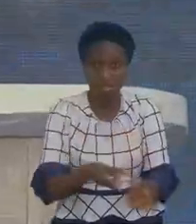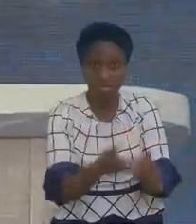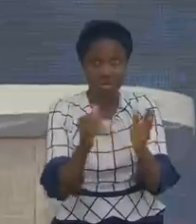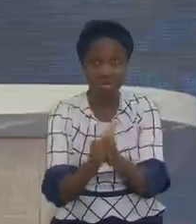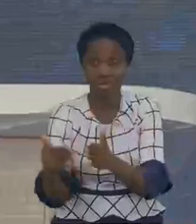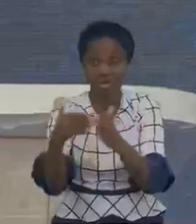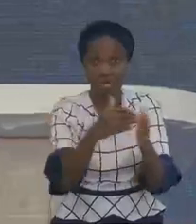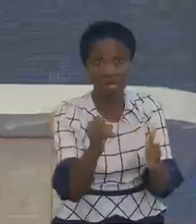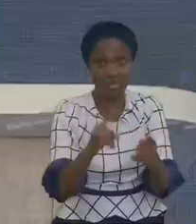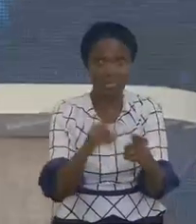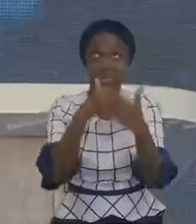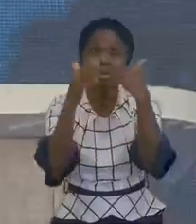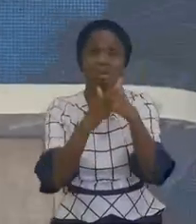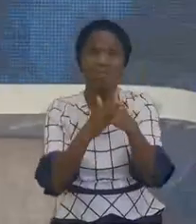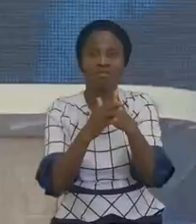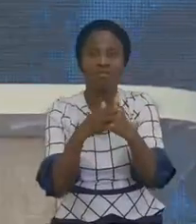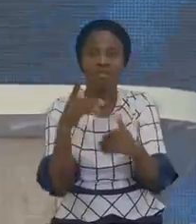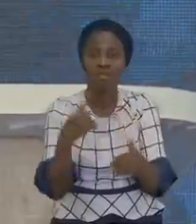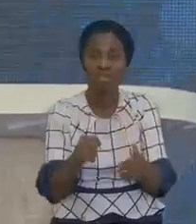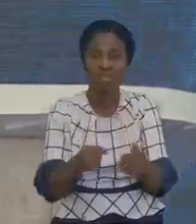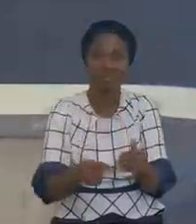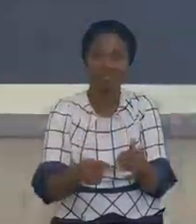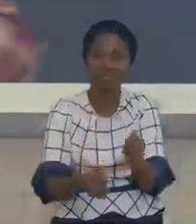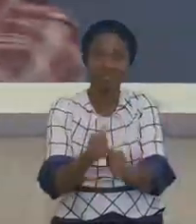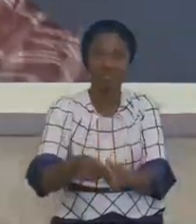la plus grande des choses que tu pourras jamais désirer,